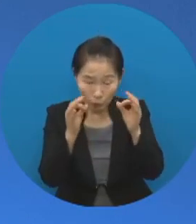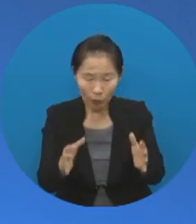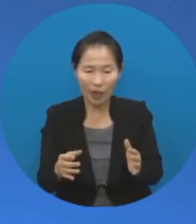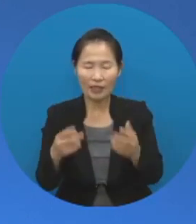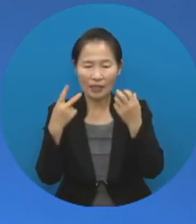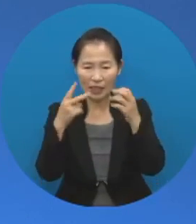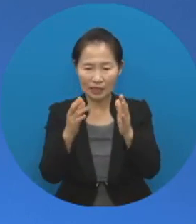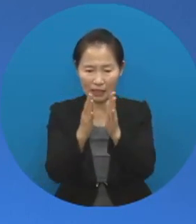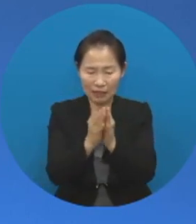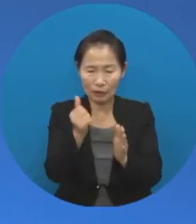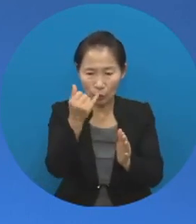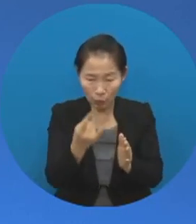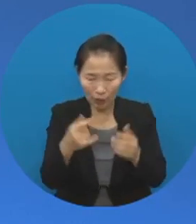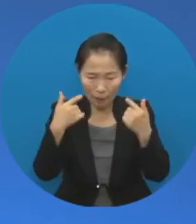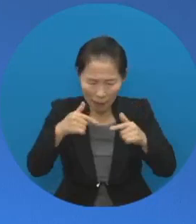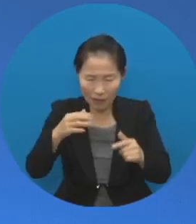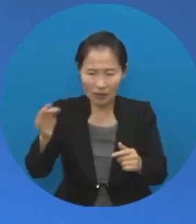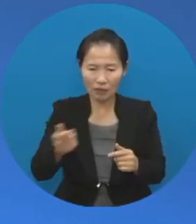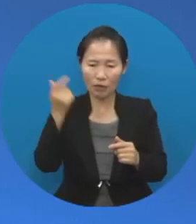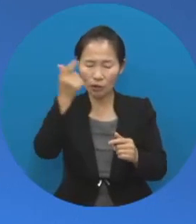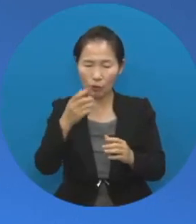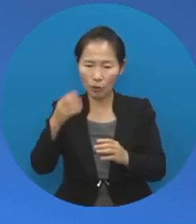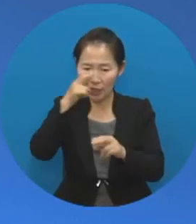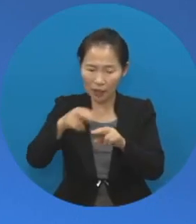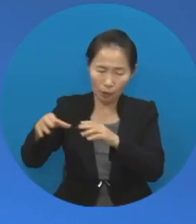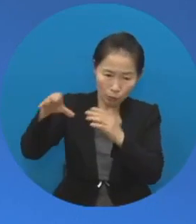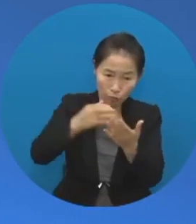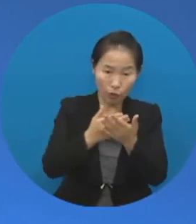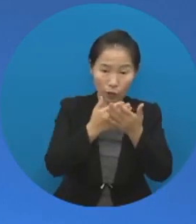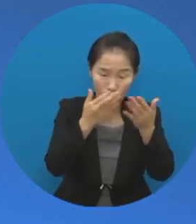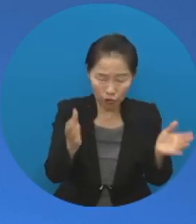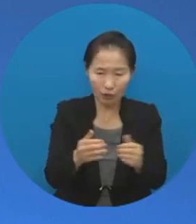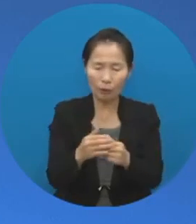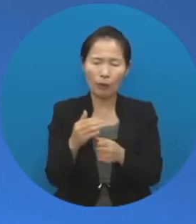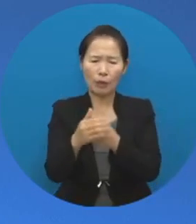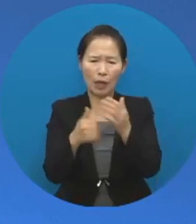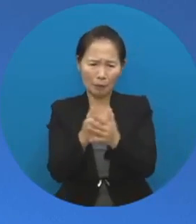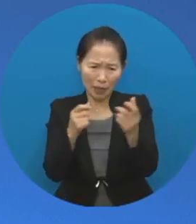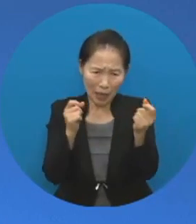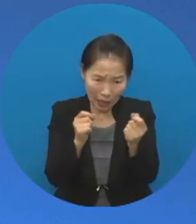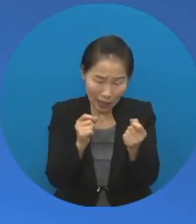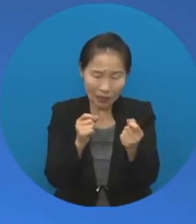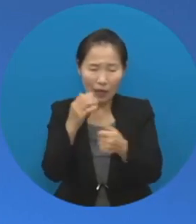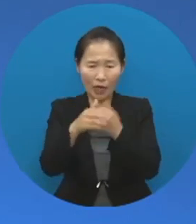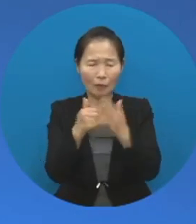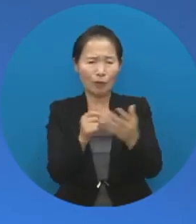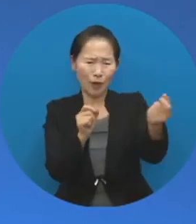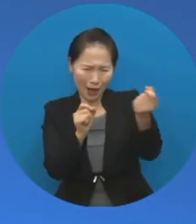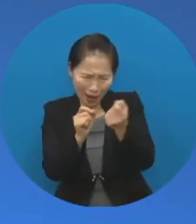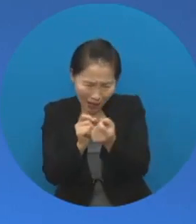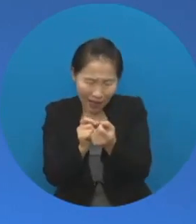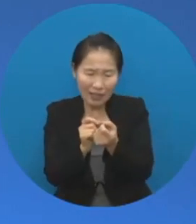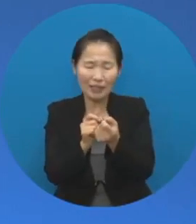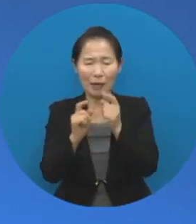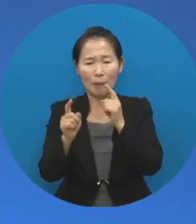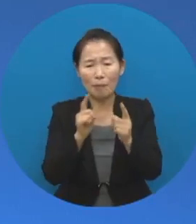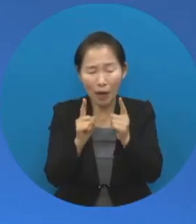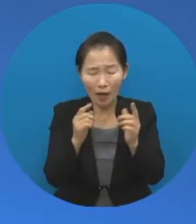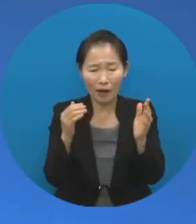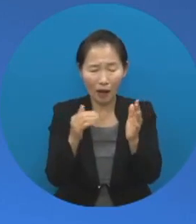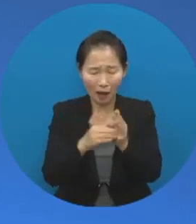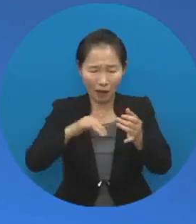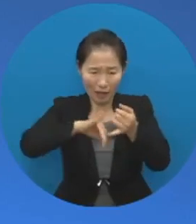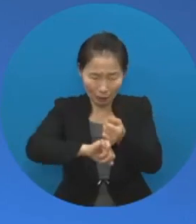늘 성령으로 기름 부어주시고 하나님을 가까이 하는 자가 내 자를 내가 가까이 한다고 하였으니 하나님 가까이 나온 모든 자를